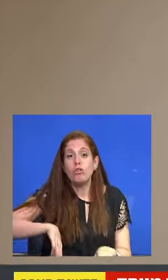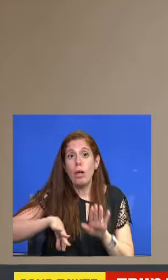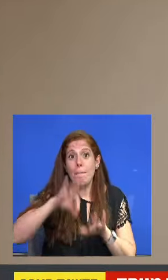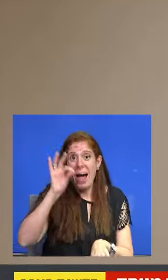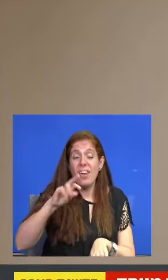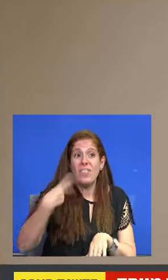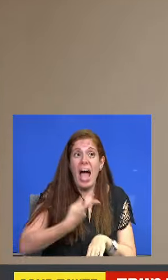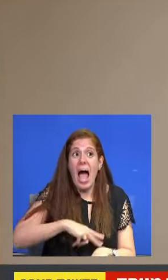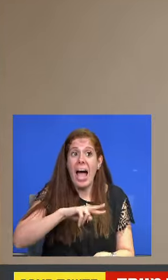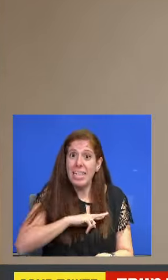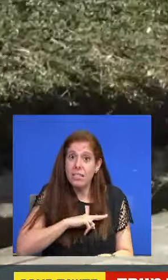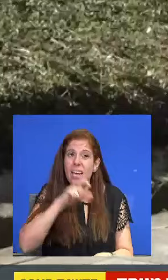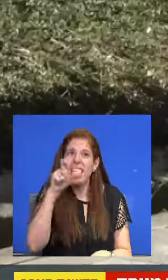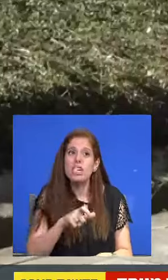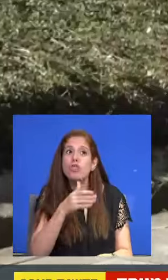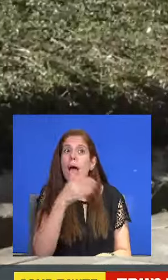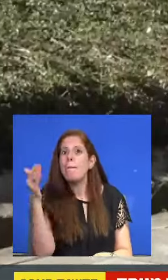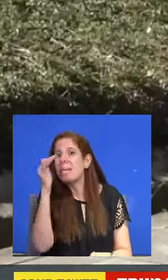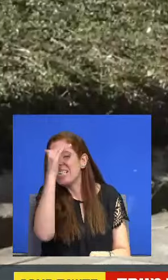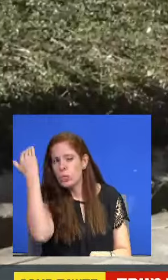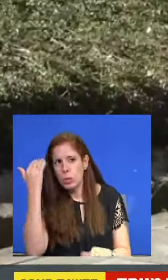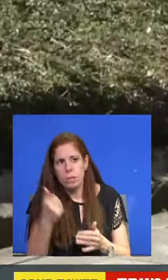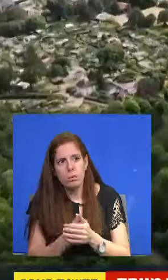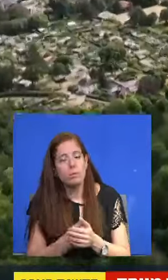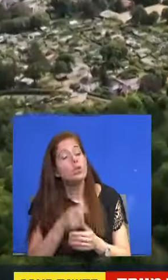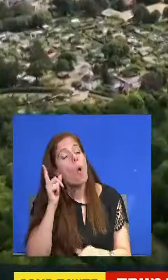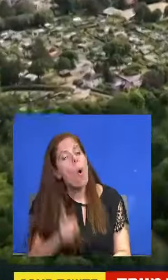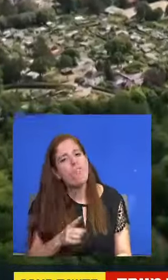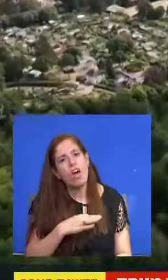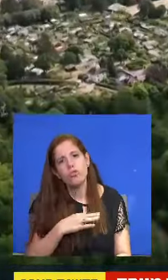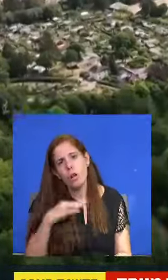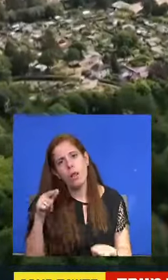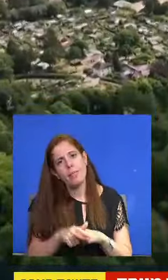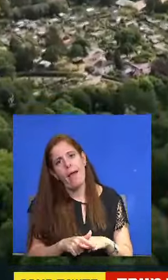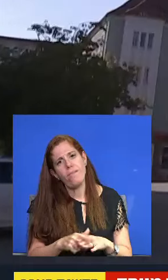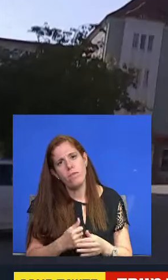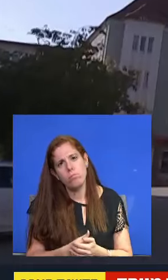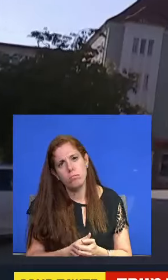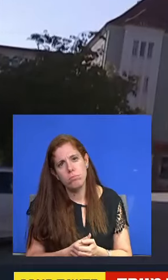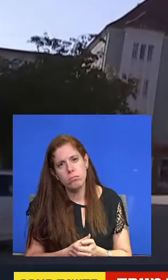האתר יהיה איש הימין הקיצוני. It's my duty to intervene.